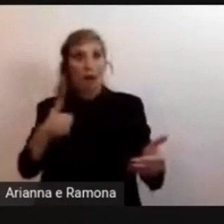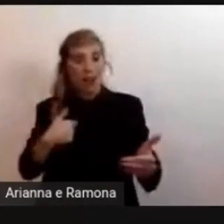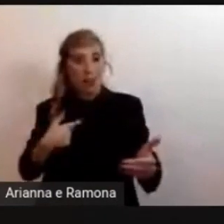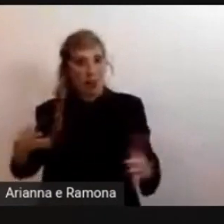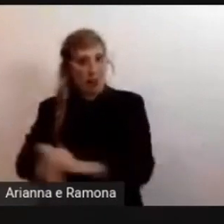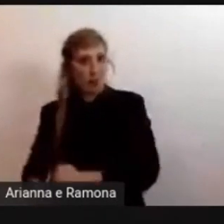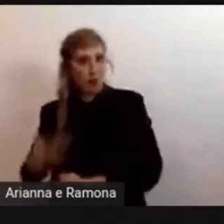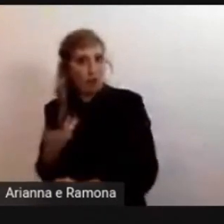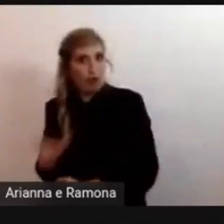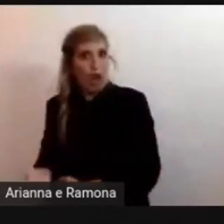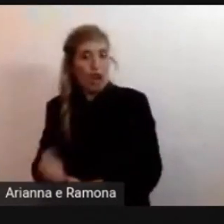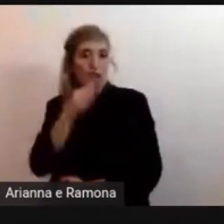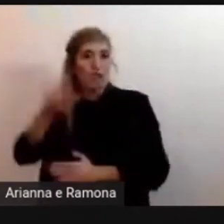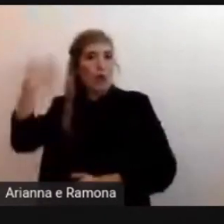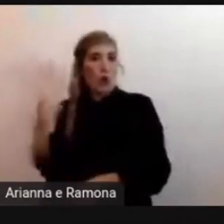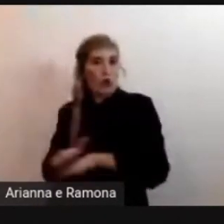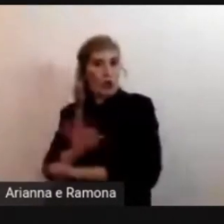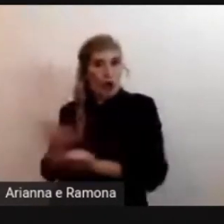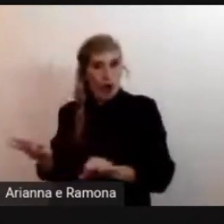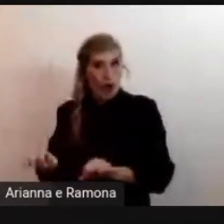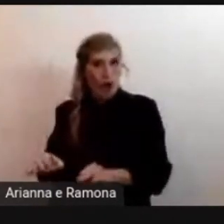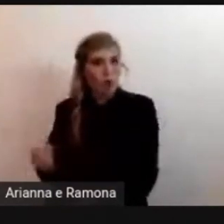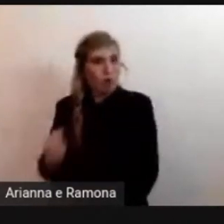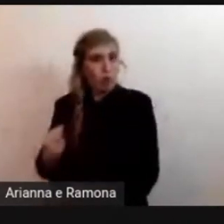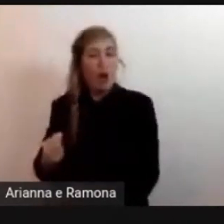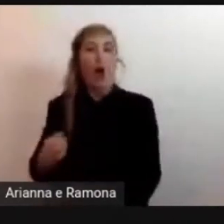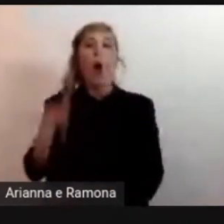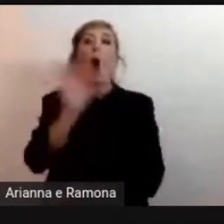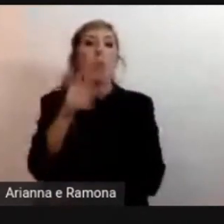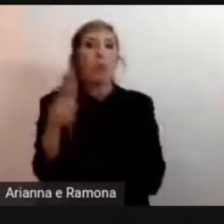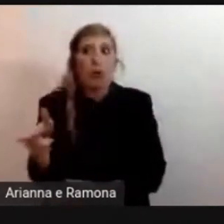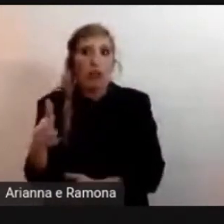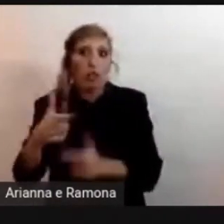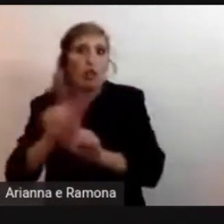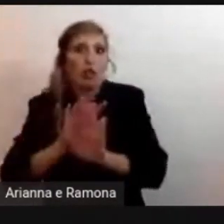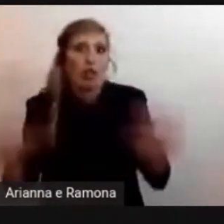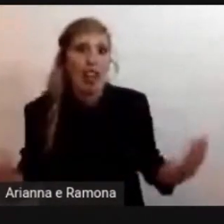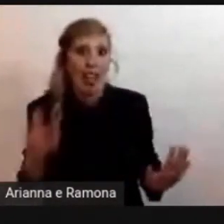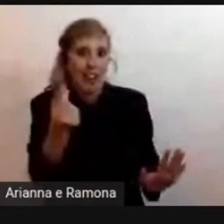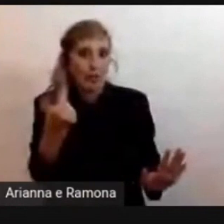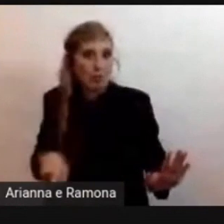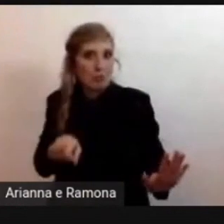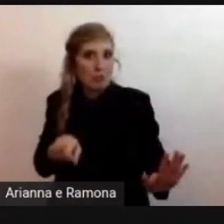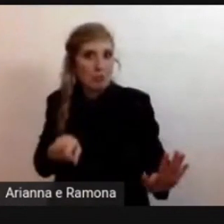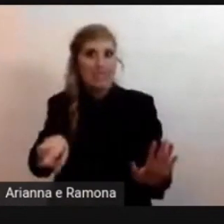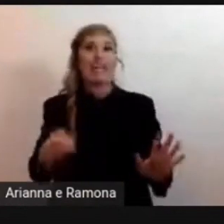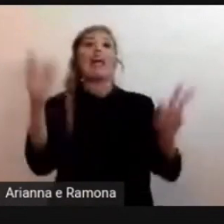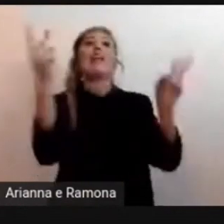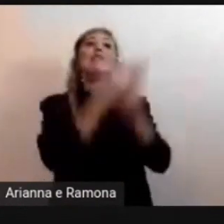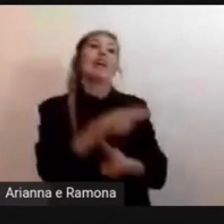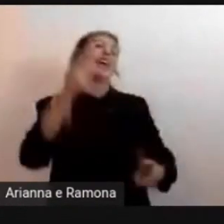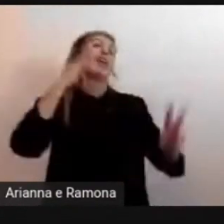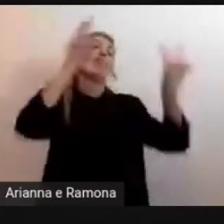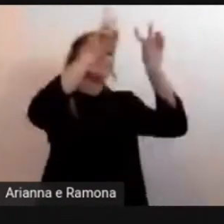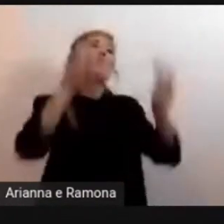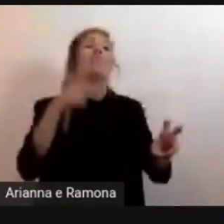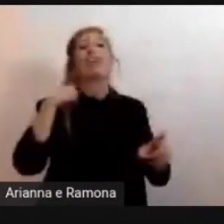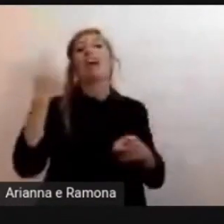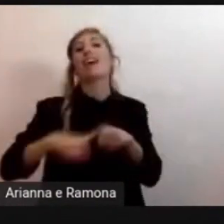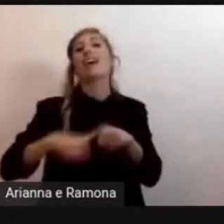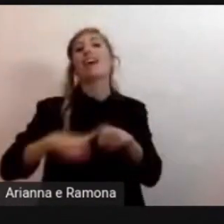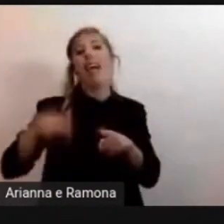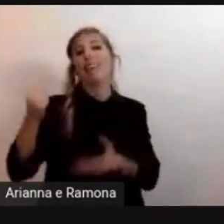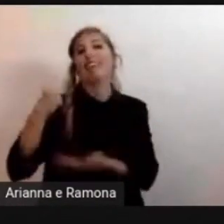aver utilizzato poi evidentemente non c'era è in realtà sono credibili e la storia l'ha emanata in grande